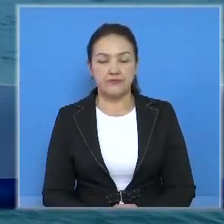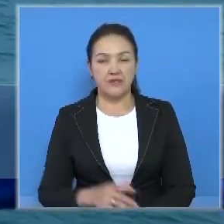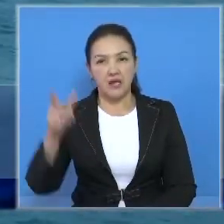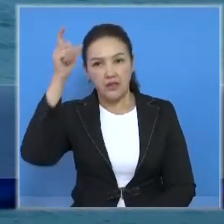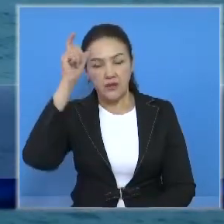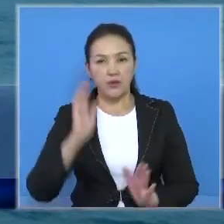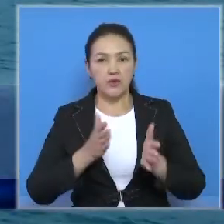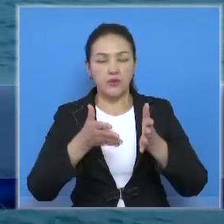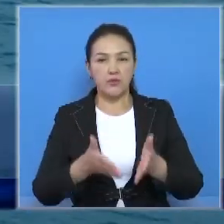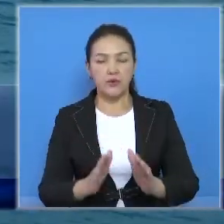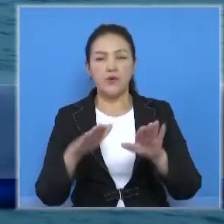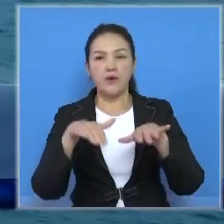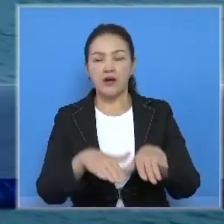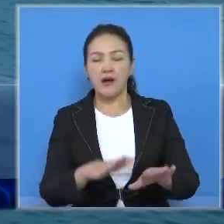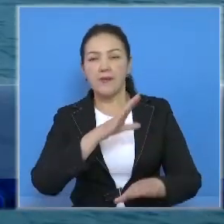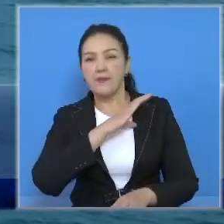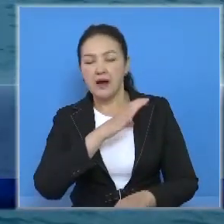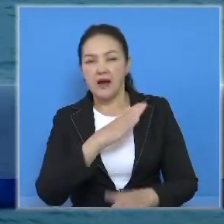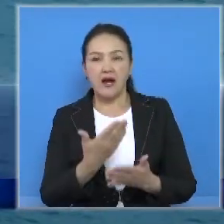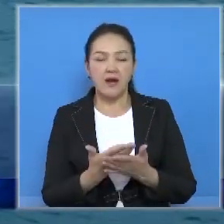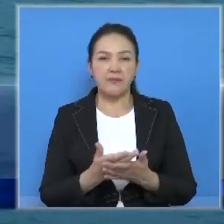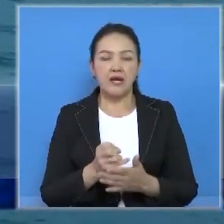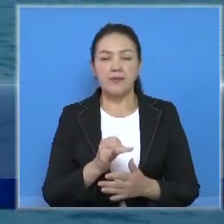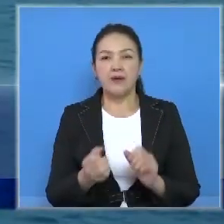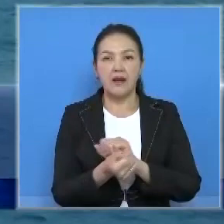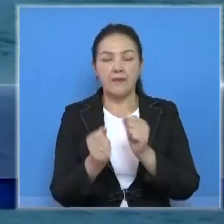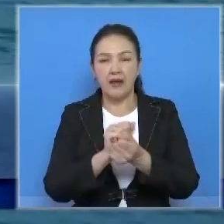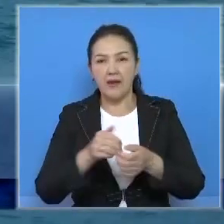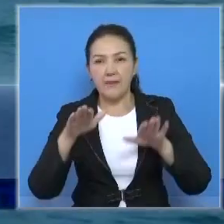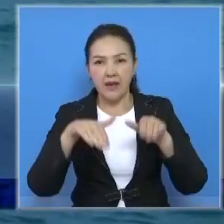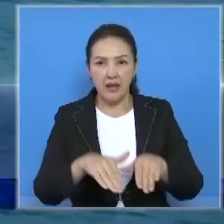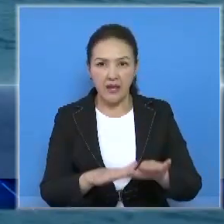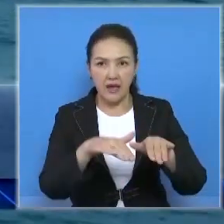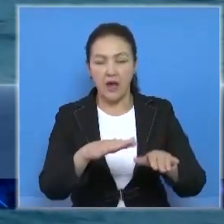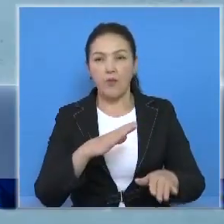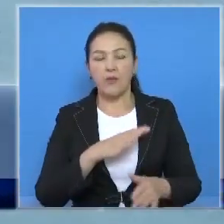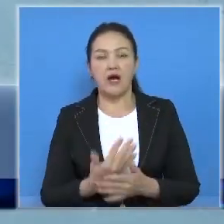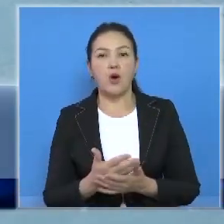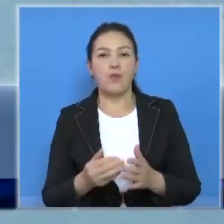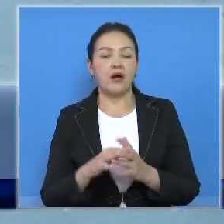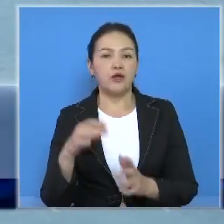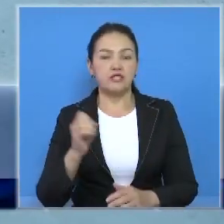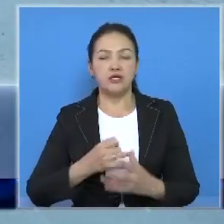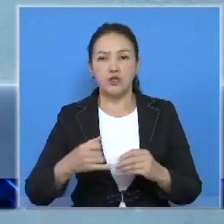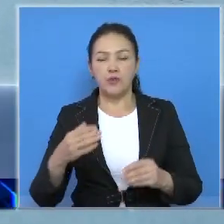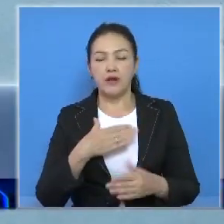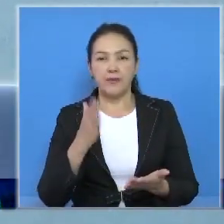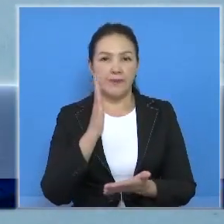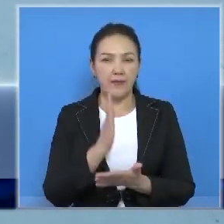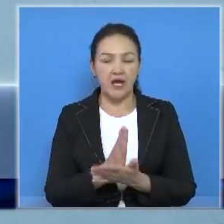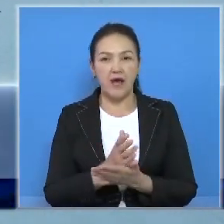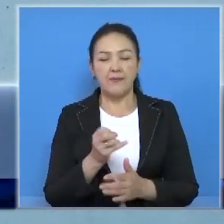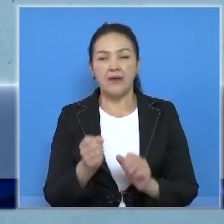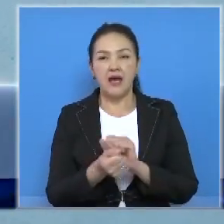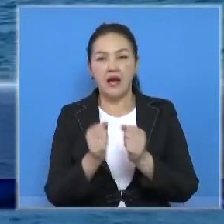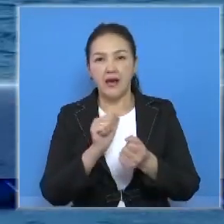Түркия теңізге бай мемлекет. Солтүстігінде Қара теңіз бен Мәрмәр теңізі. Батысында Эгей теңізі, ал оңтүстігінде Жерорта теңізі жатыр. Мәрмәр